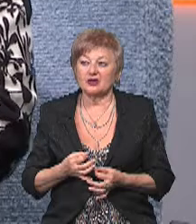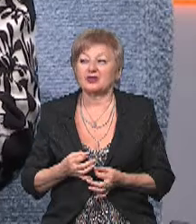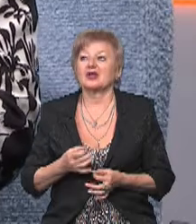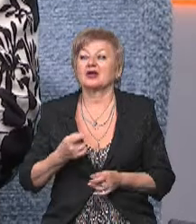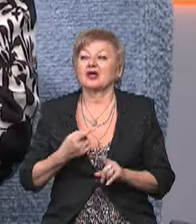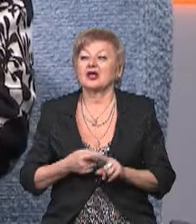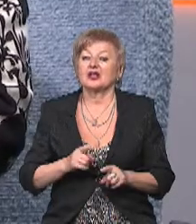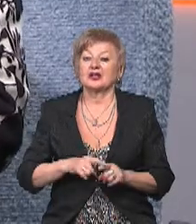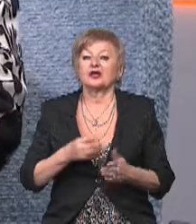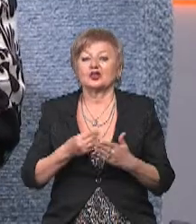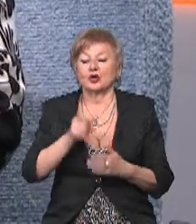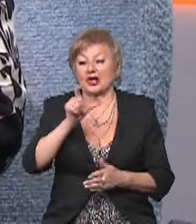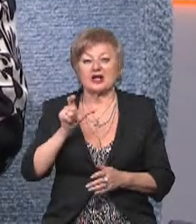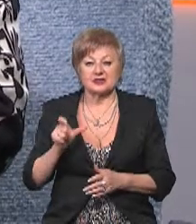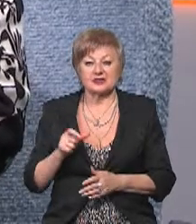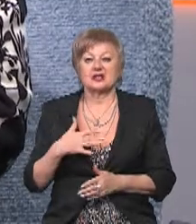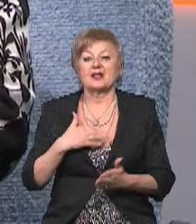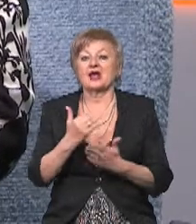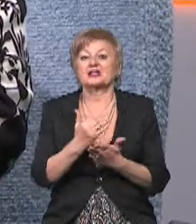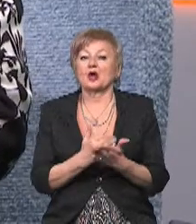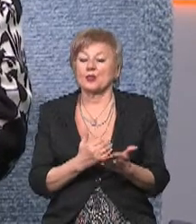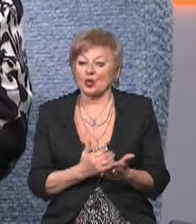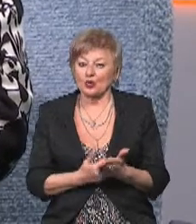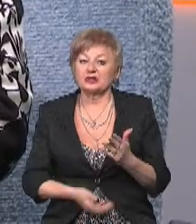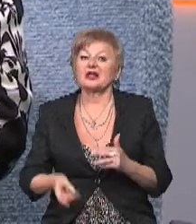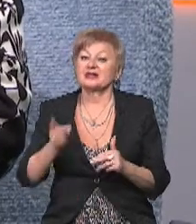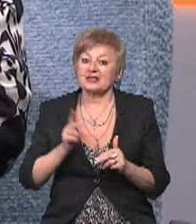друзі, дорогі телеглядачі, наша програма добігла